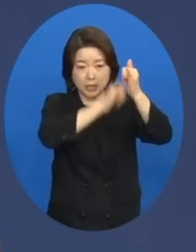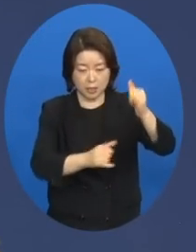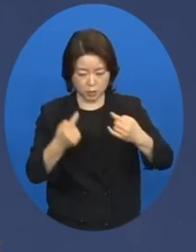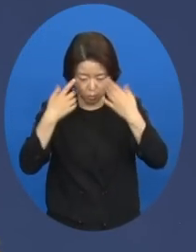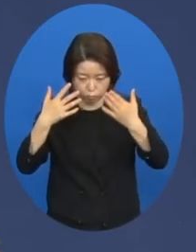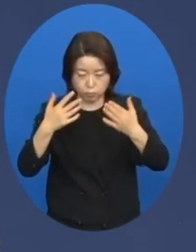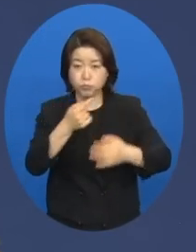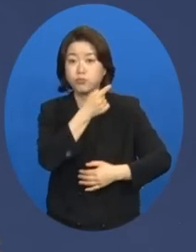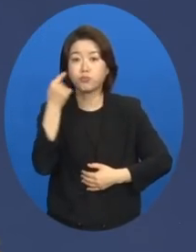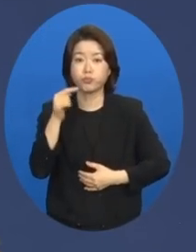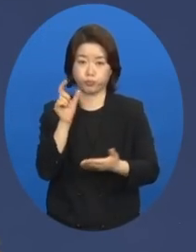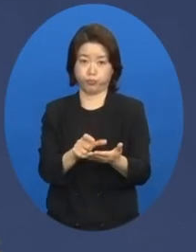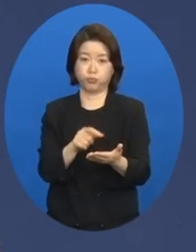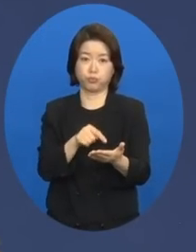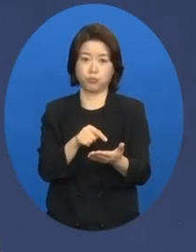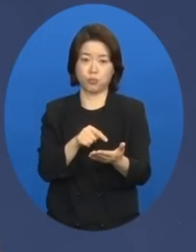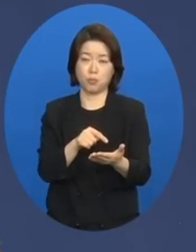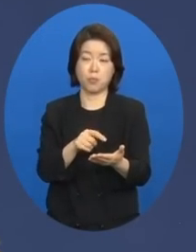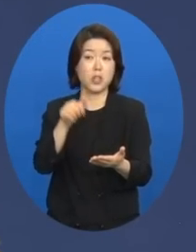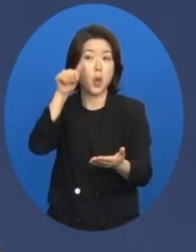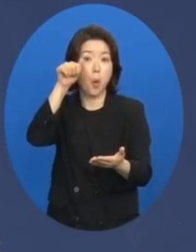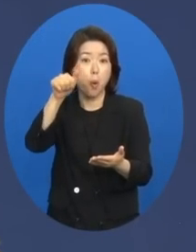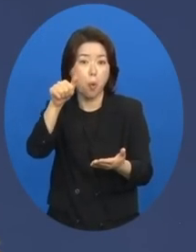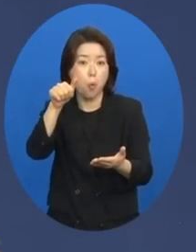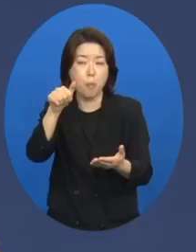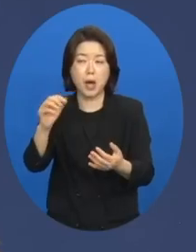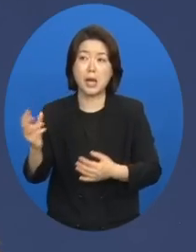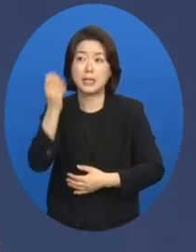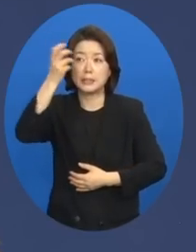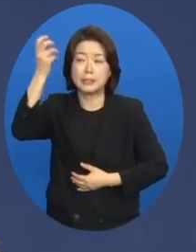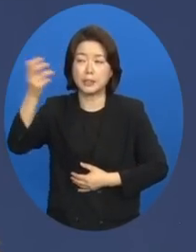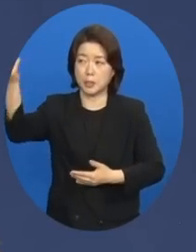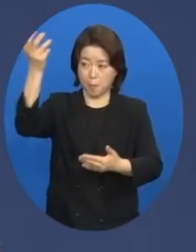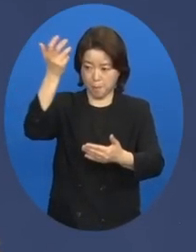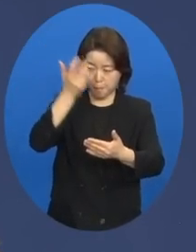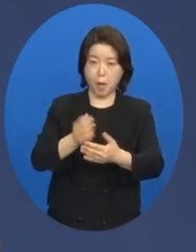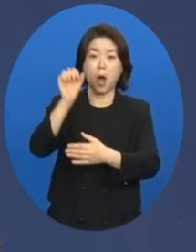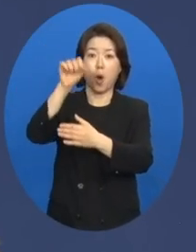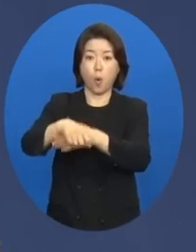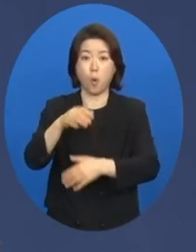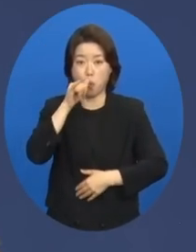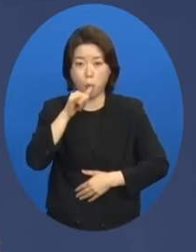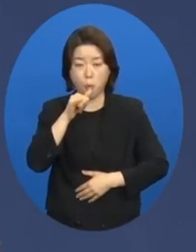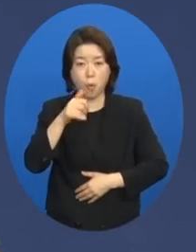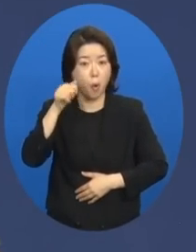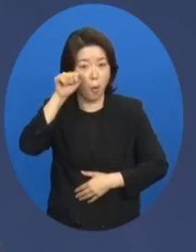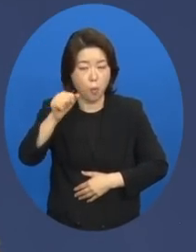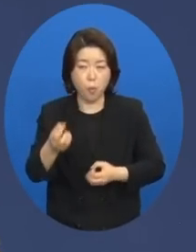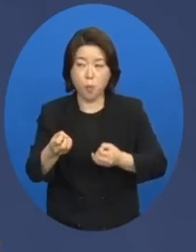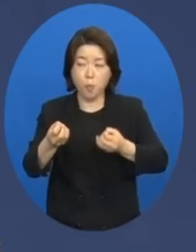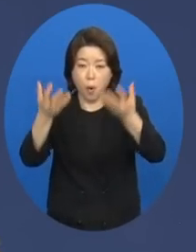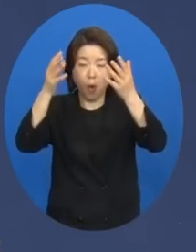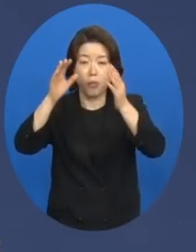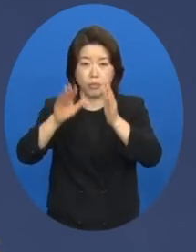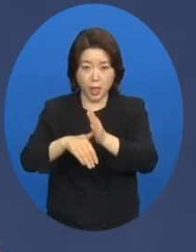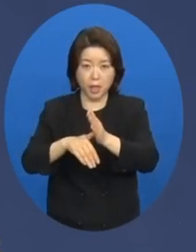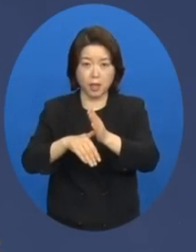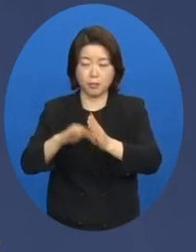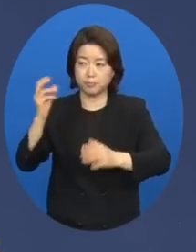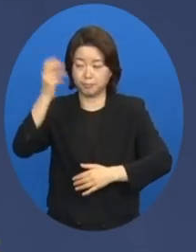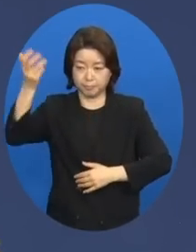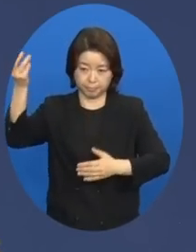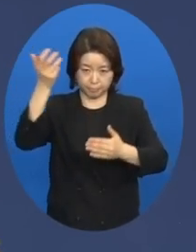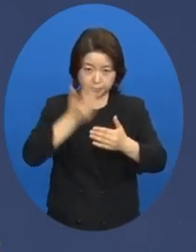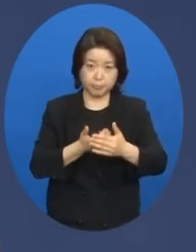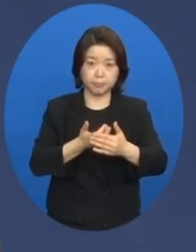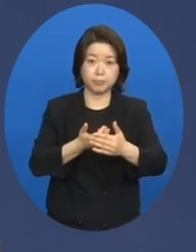분명한 증거로 임하시는 오순절 성령 강림을 허락해 주신 거예요. 그리고 오순절 성령 강림이 일어나자마자 여러분